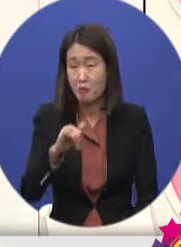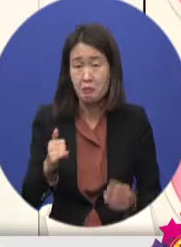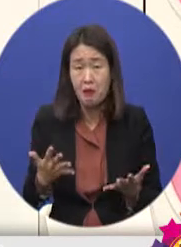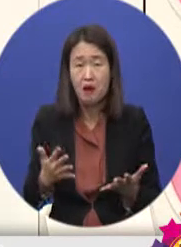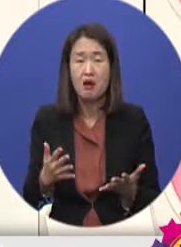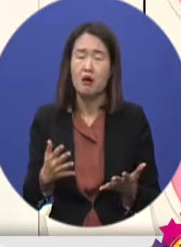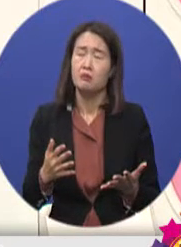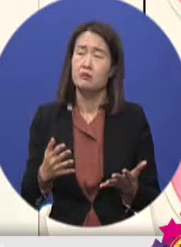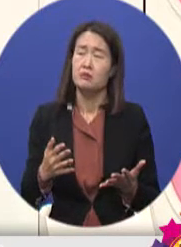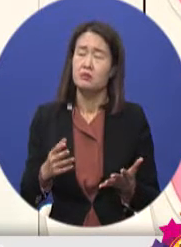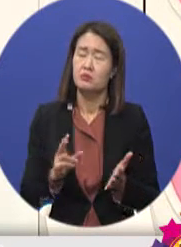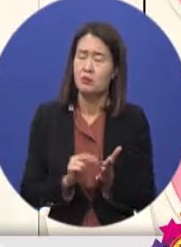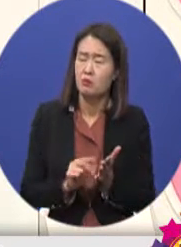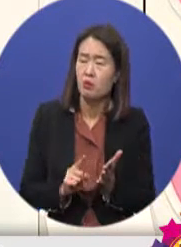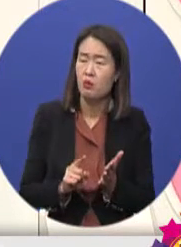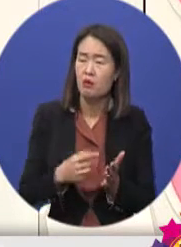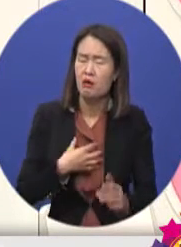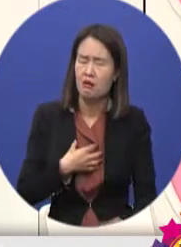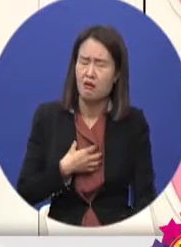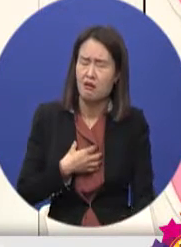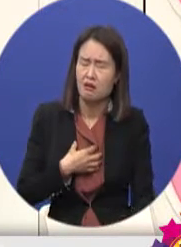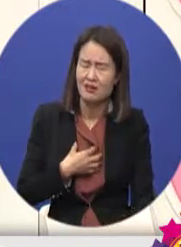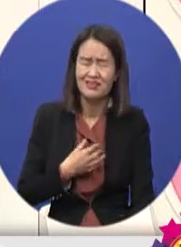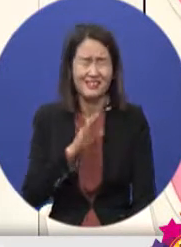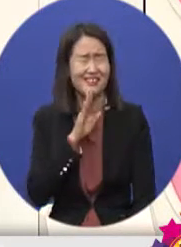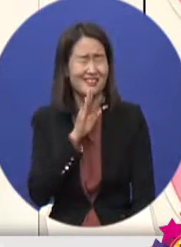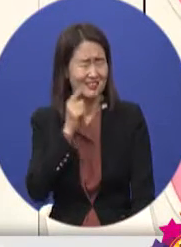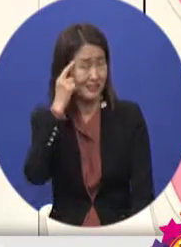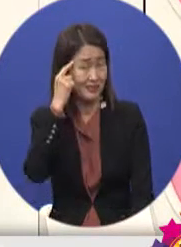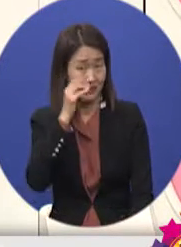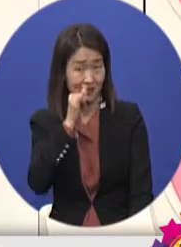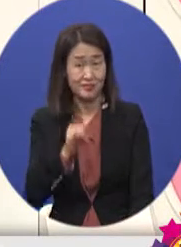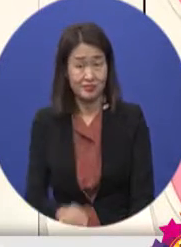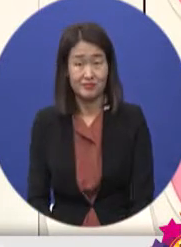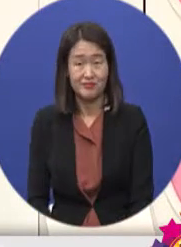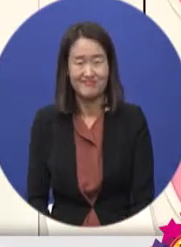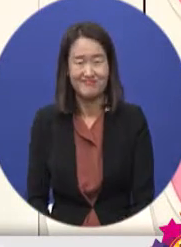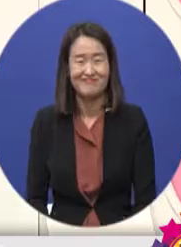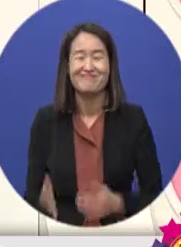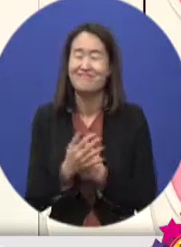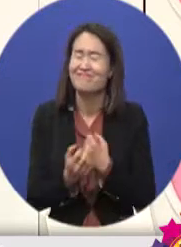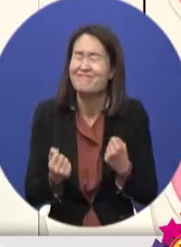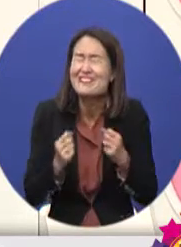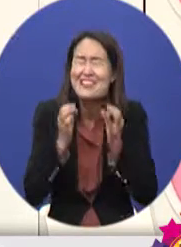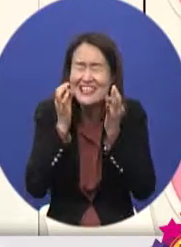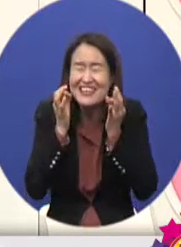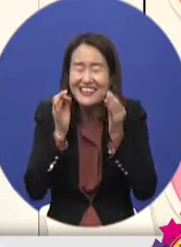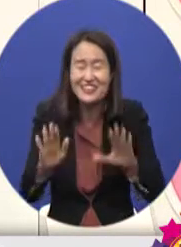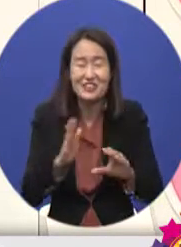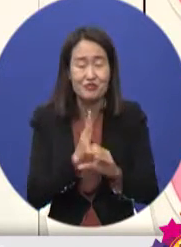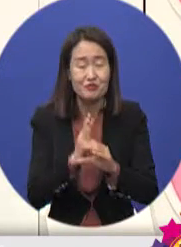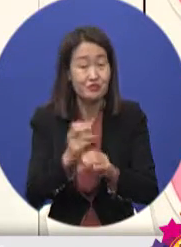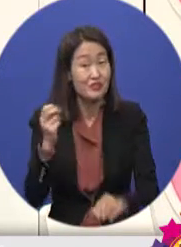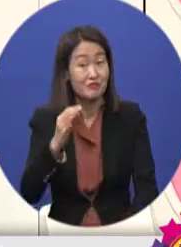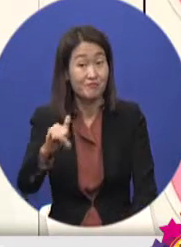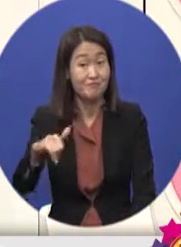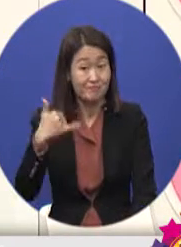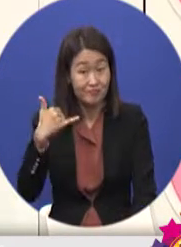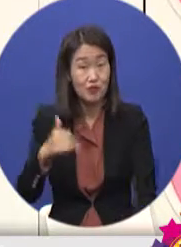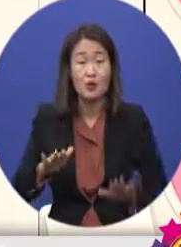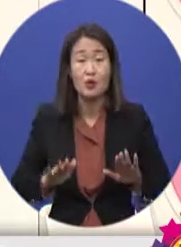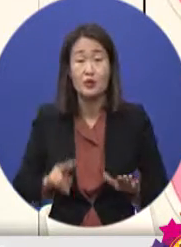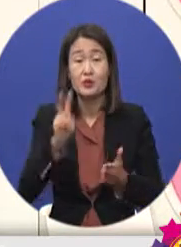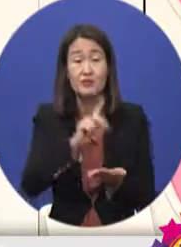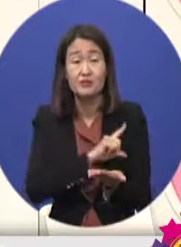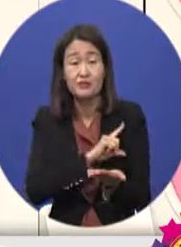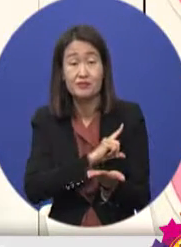안 오시면 어, 무슨 큰일 당하셨나 진심으로 그렇게 생각해요. 예, 그거 산다고 내 노력하고 있습니다. 네, 자주 들려주시고 오늘 어떤